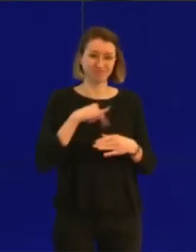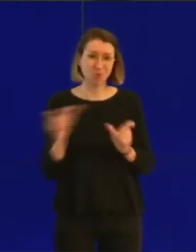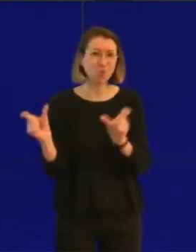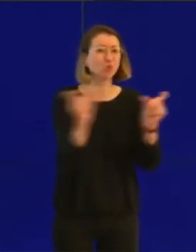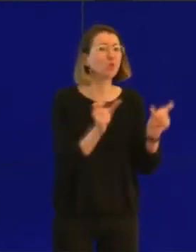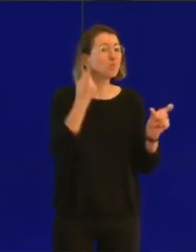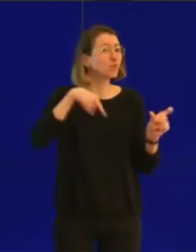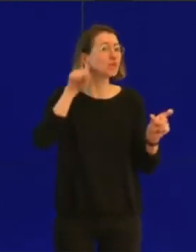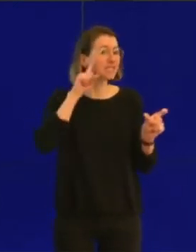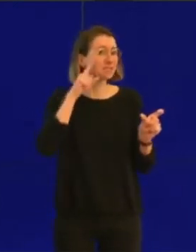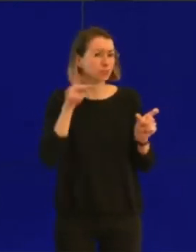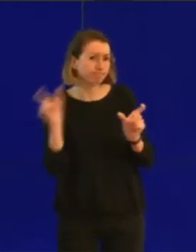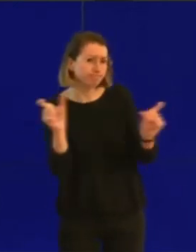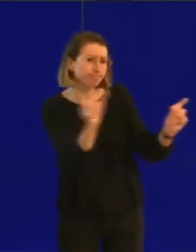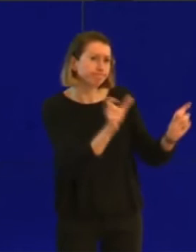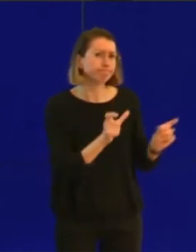comme on a pu compter sur vous ces derniers jours